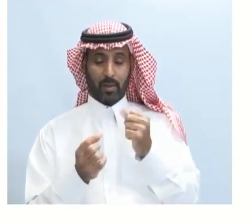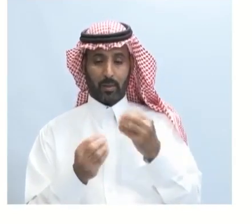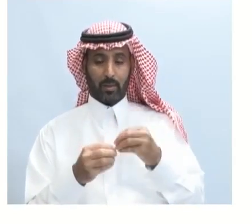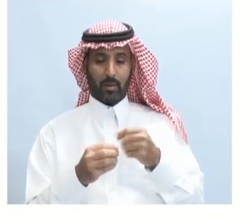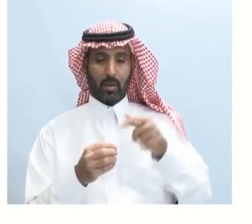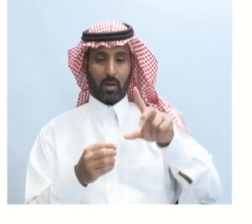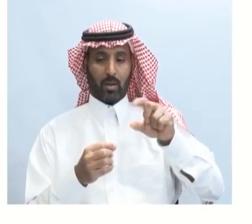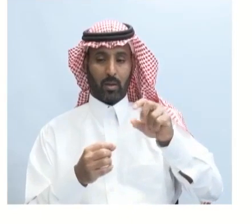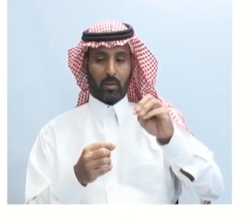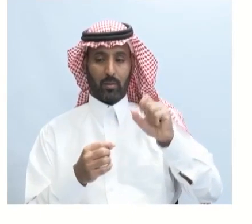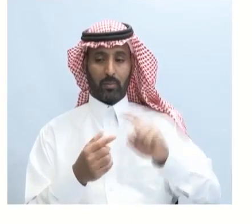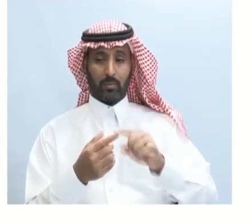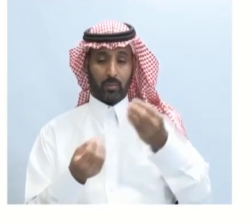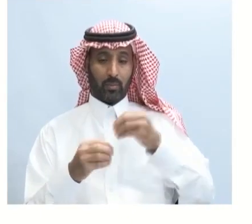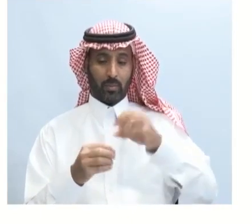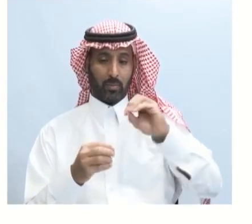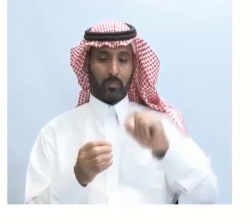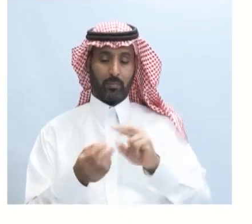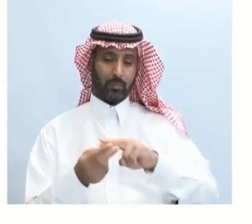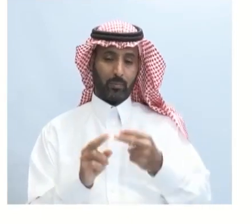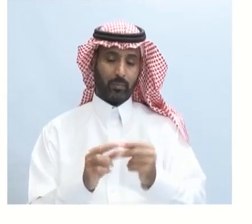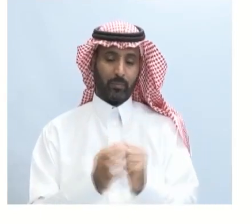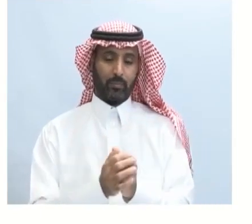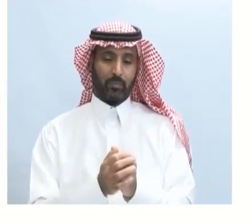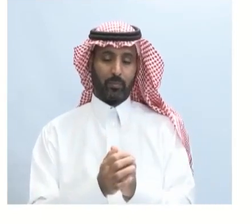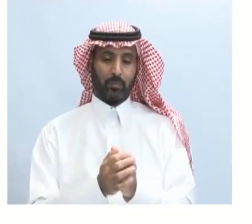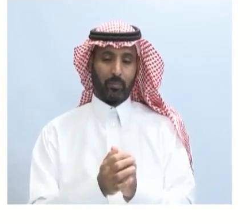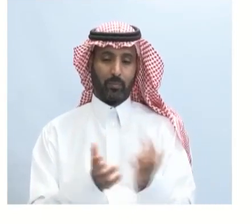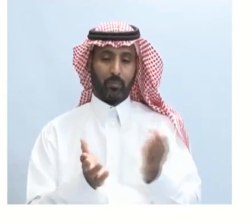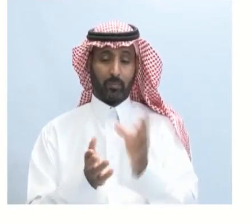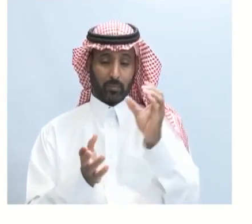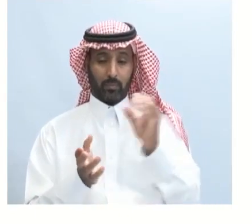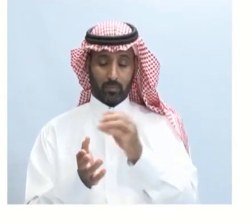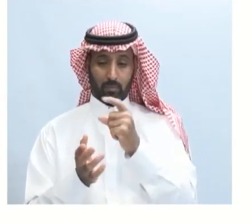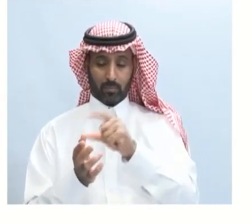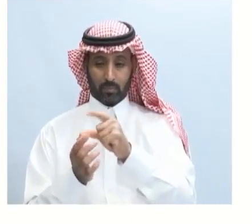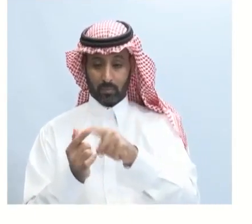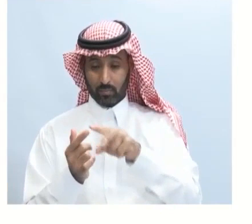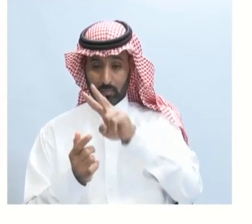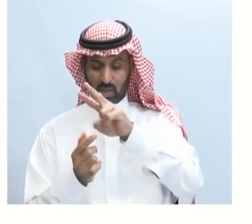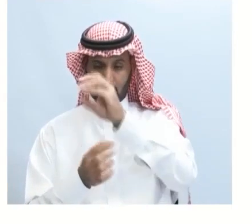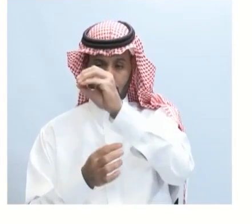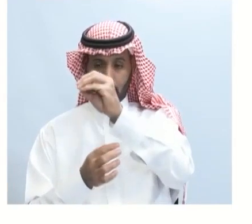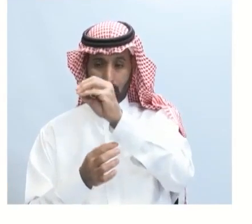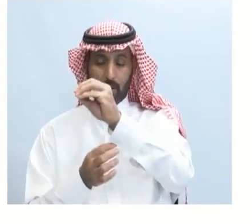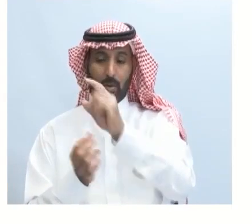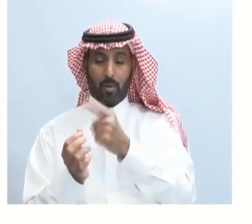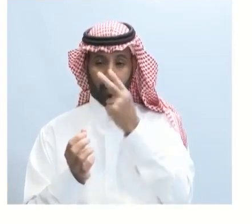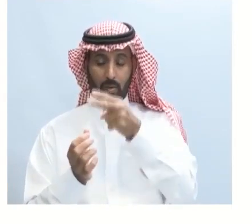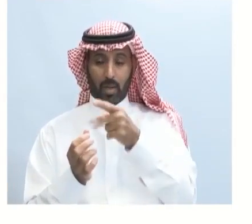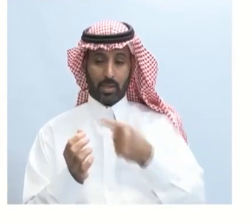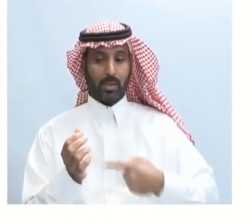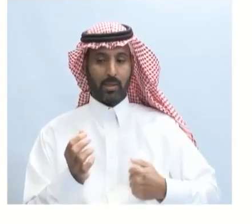ساقوم باضافه الاكسجين حتى احوله الى حمض اذا اعطاني حمض البروبان اذا انتبه